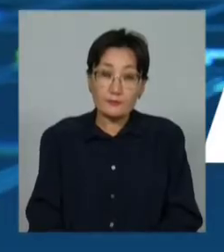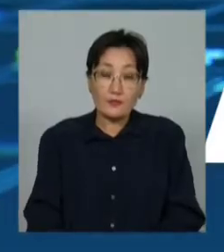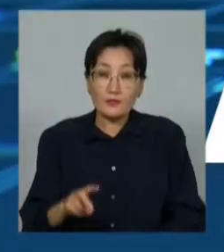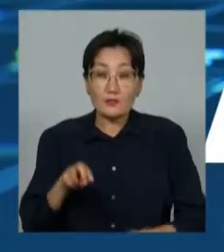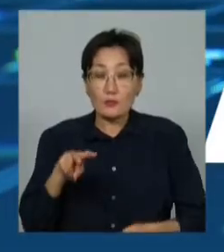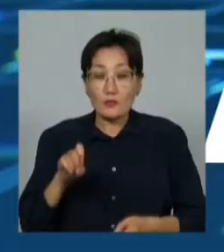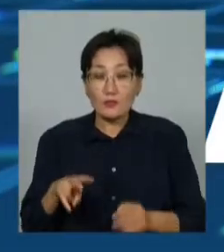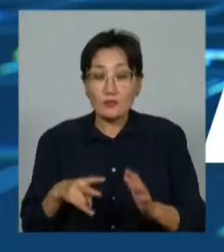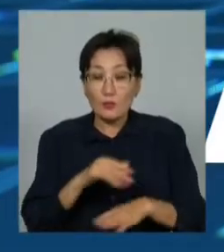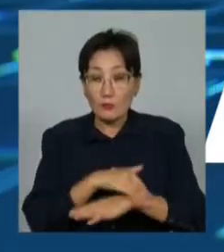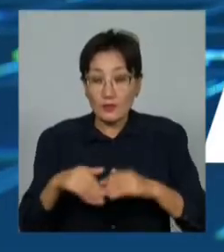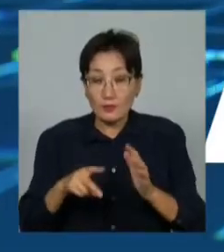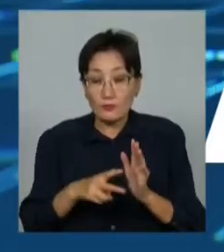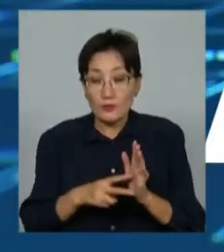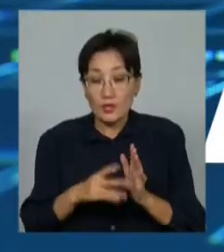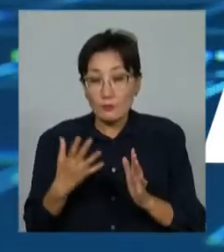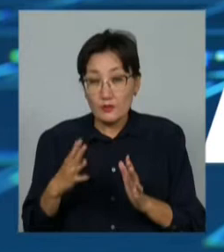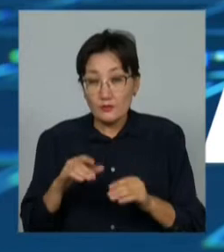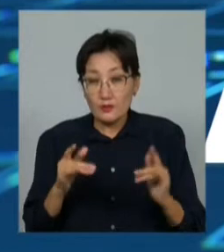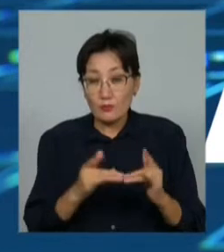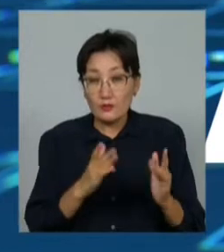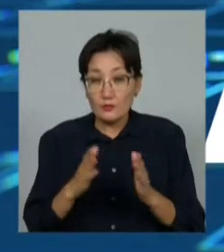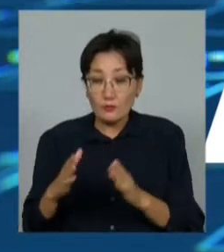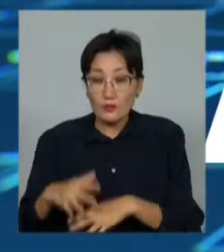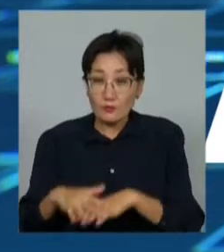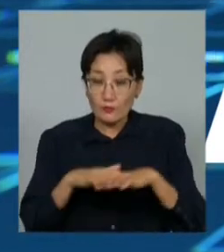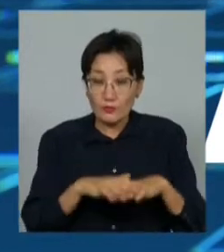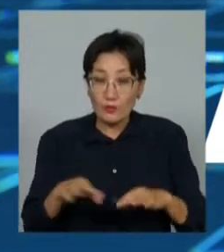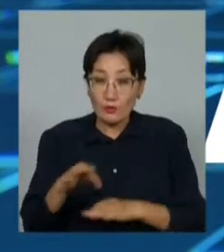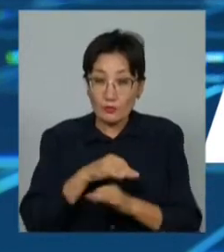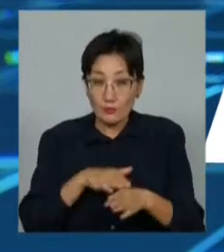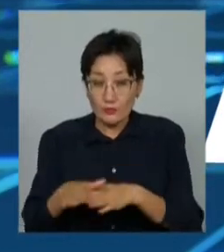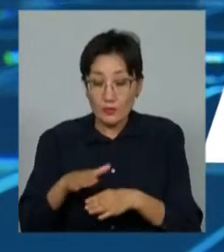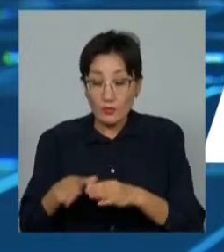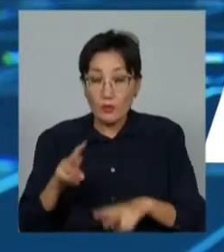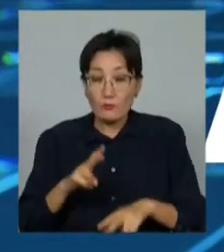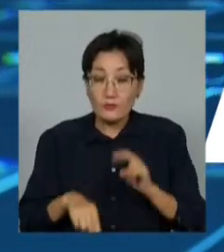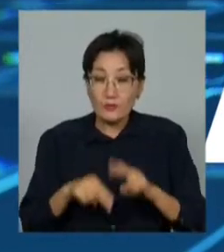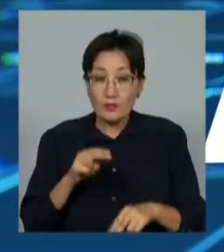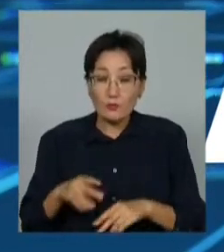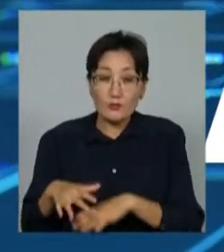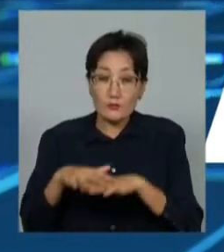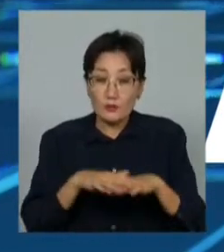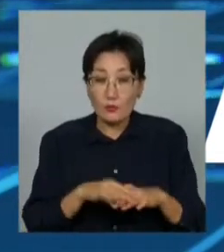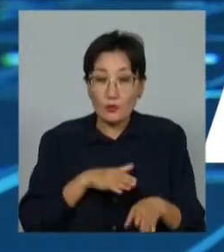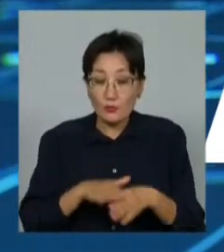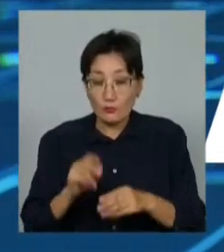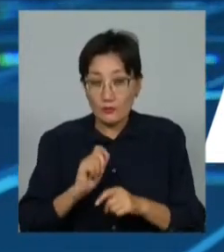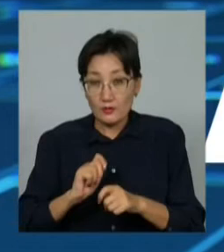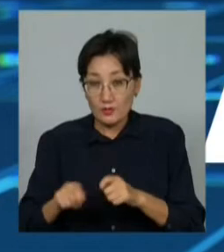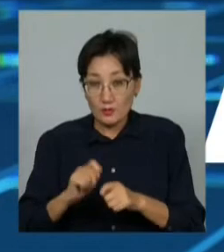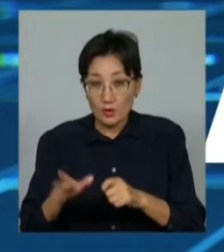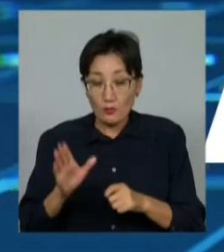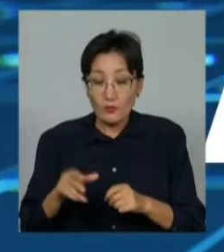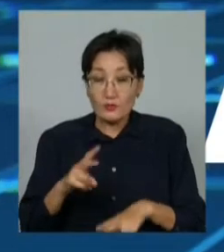Есенберлин 5 мекенжайы бойынша жатақхана құрылысы инвестициялық жобасы жүзеге асырылады. Оның құрылысын жоба инвесторы толық қаржыландырады. Атап